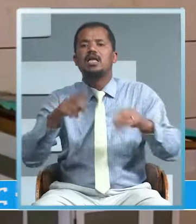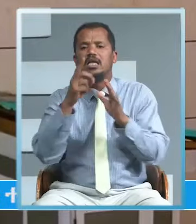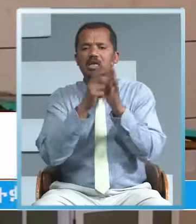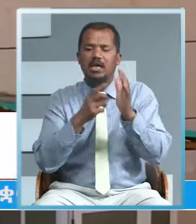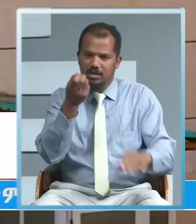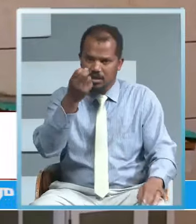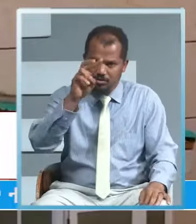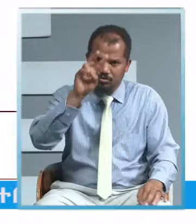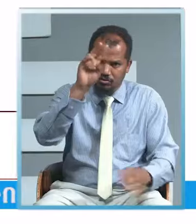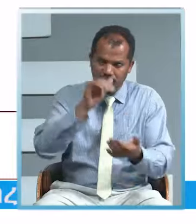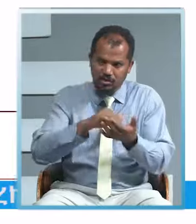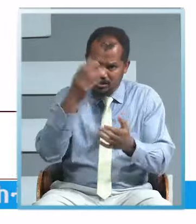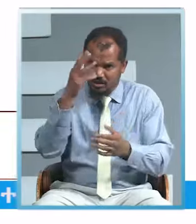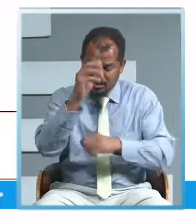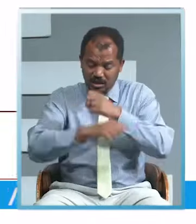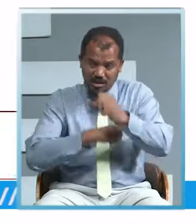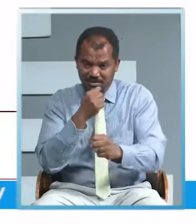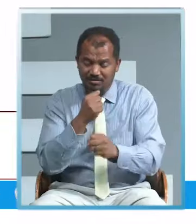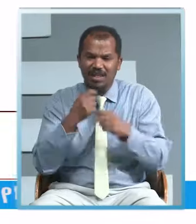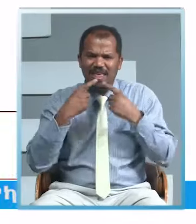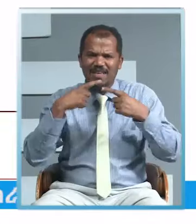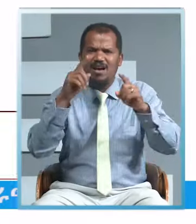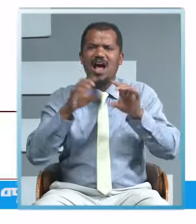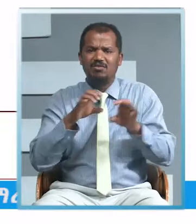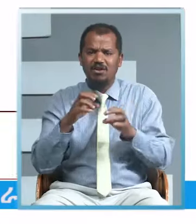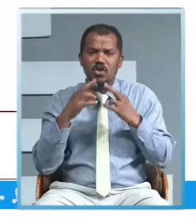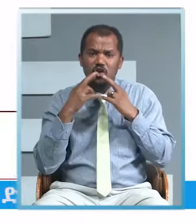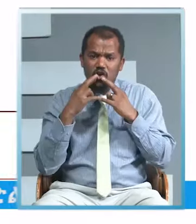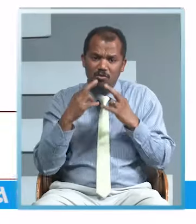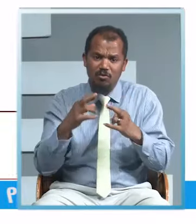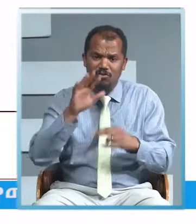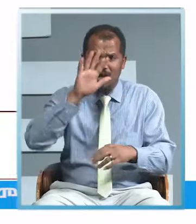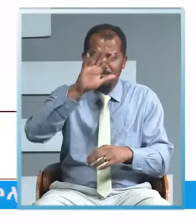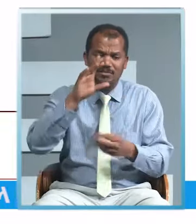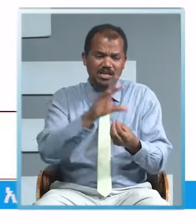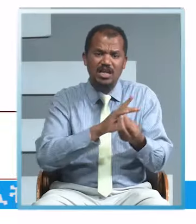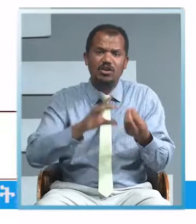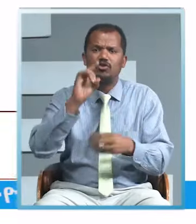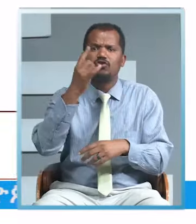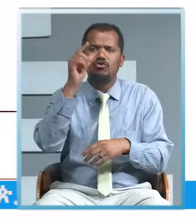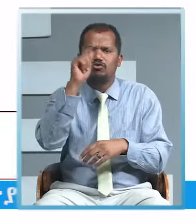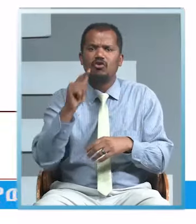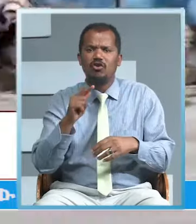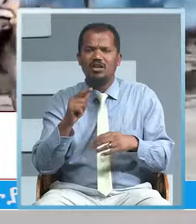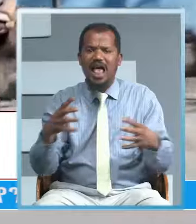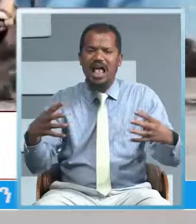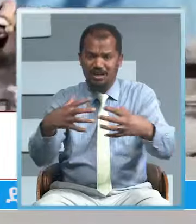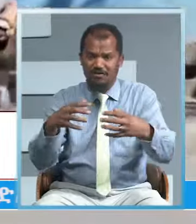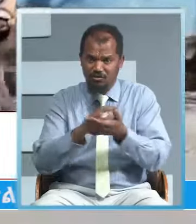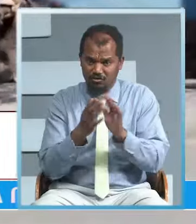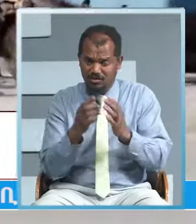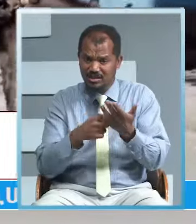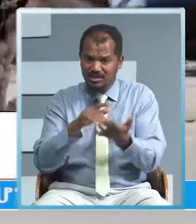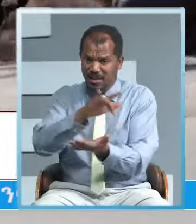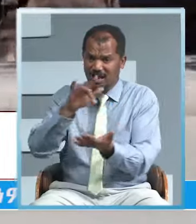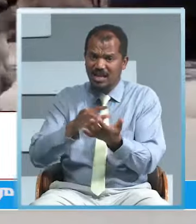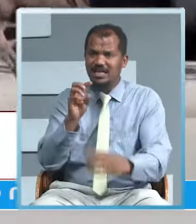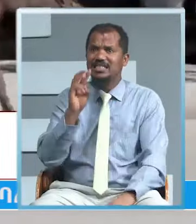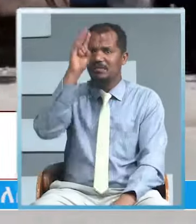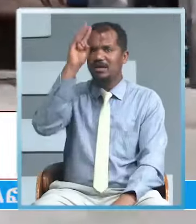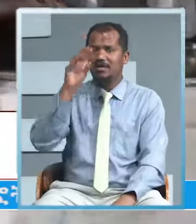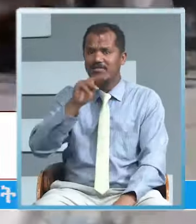የካቲት 12 2016 ዓ.ም ይፋ አድርጓል። ሪፖርቱ 5 የክልሉ ዞኖችን ያቀፈ ሲሆን እነዚህም ማዕከላዊ፣